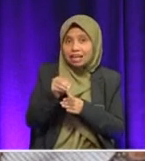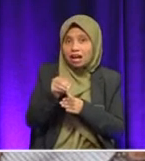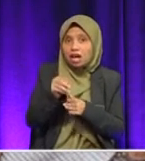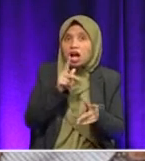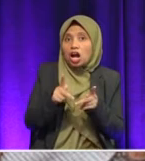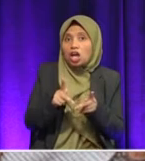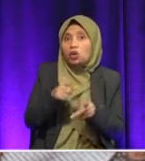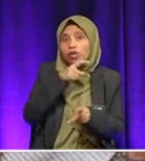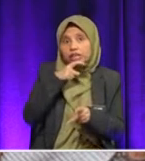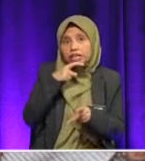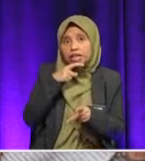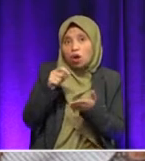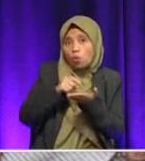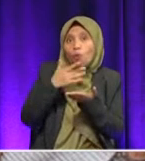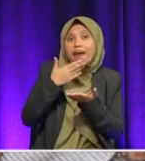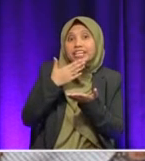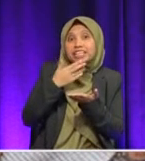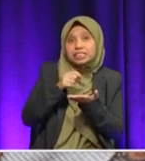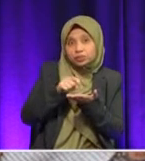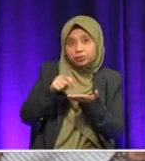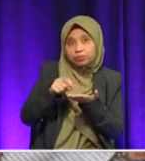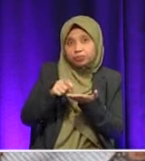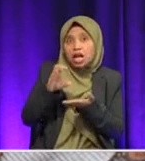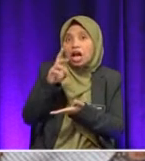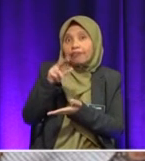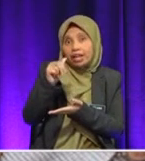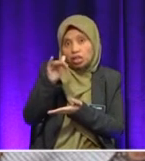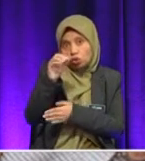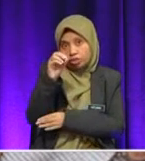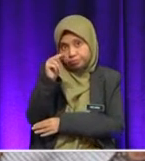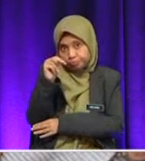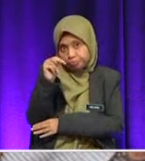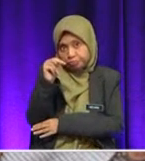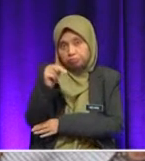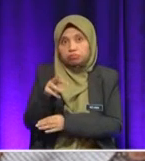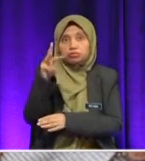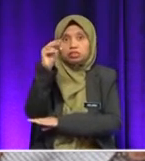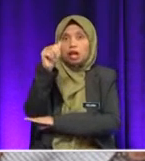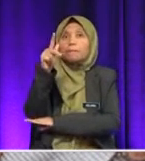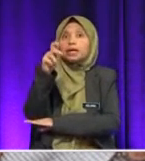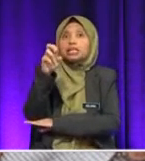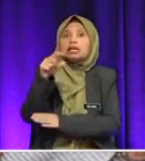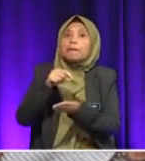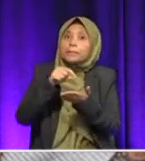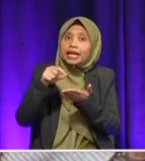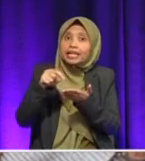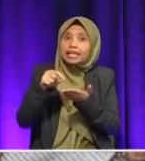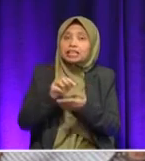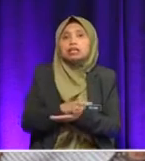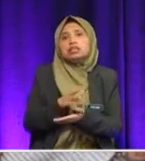crinitum acap fashionable digunakan crayon bonekanya make make paint